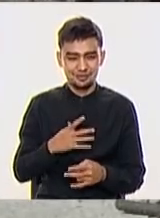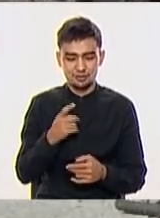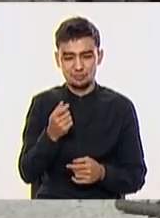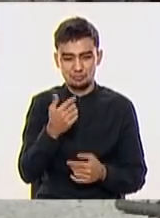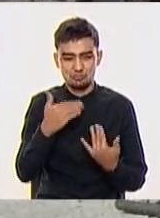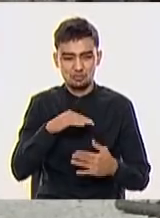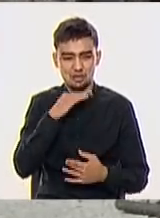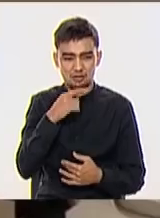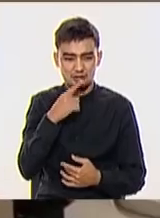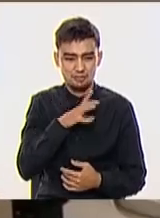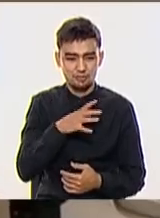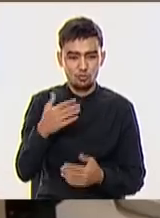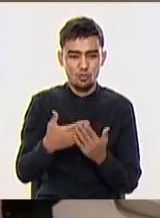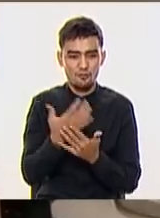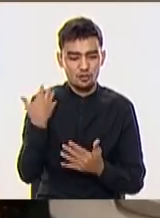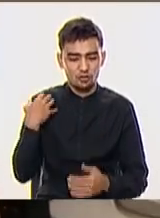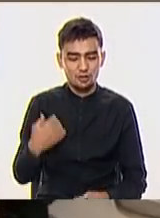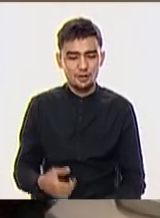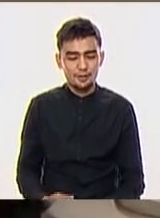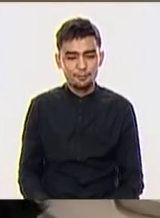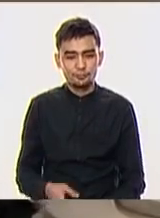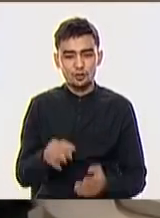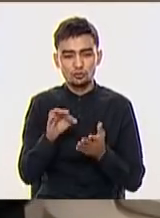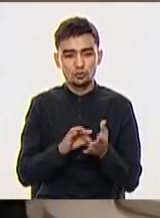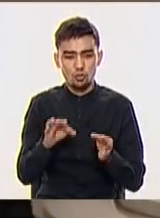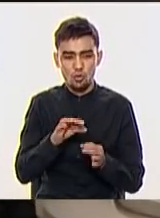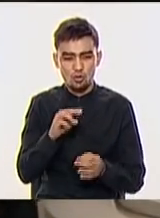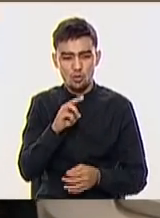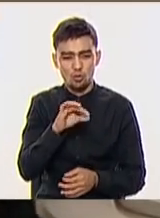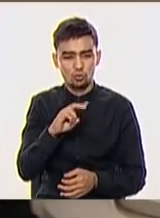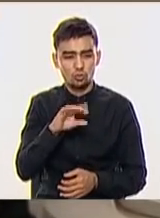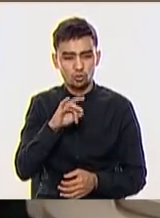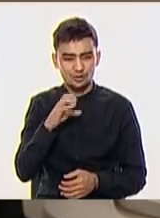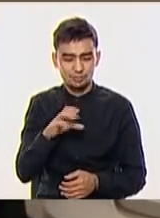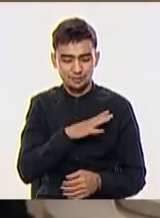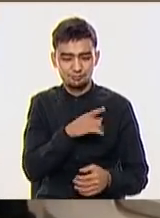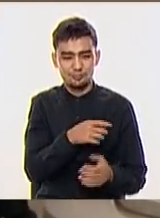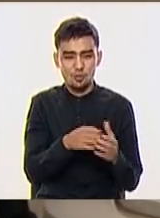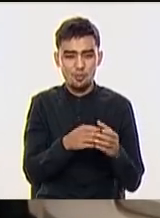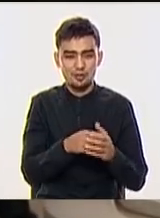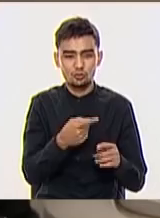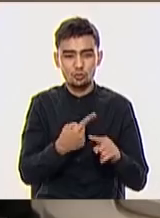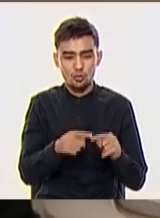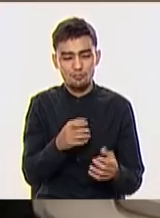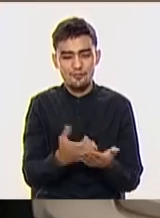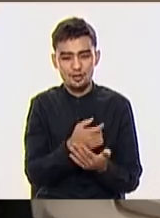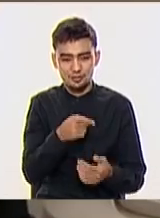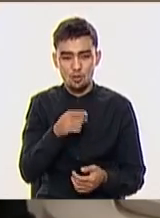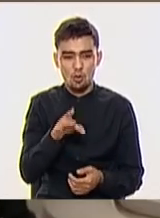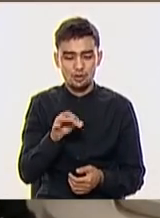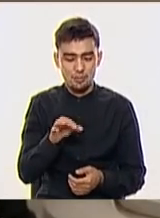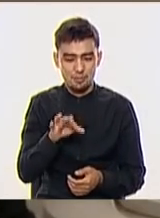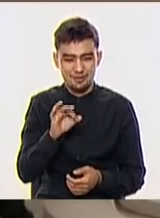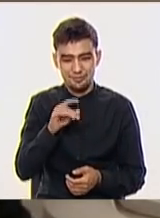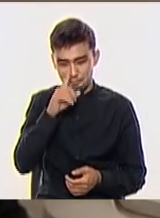деп отыр жаңа басшы. Шұғыл түрде конкурс өткіздік. Синемидастрой компаниясы құрылысты бұл қазанда аяқтайды деп